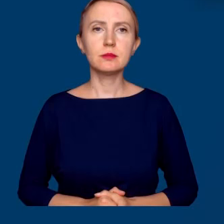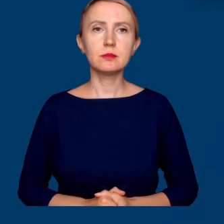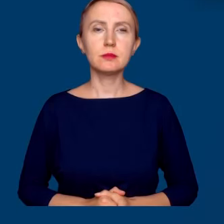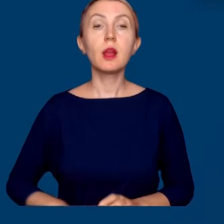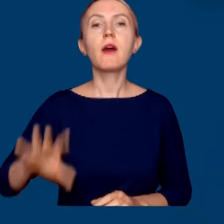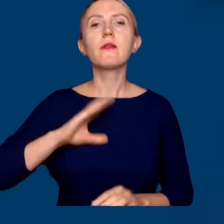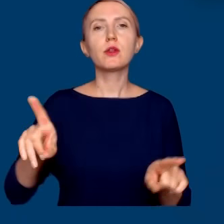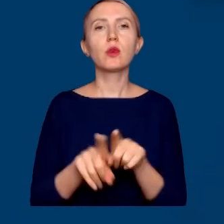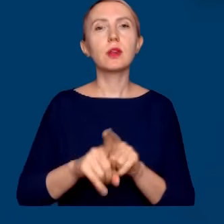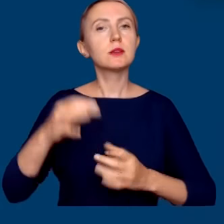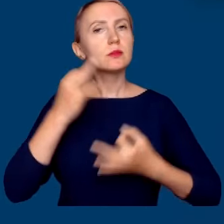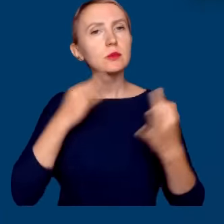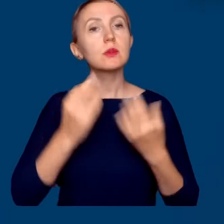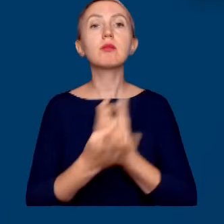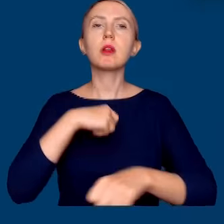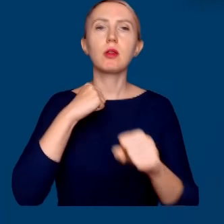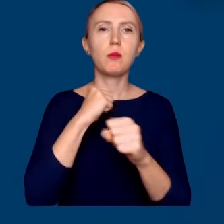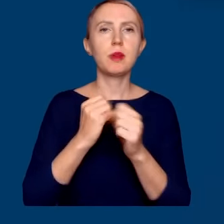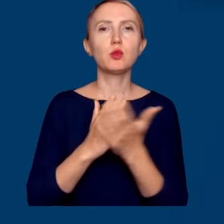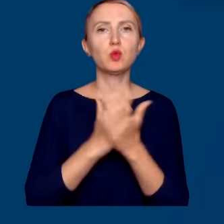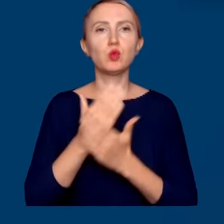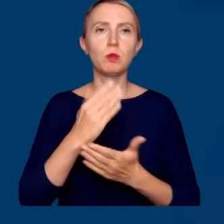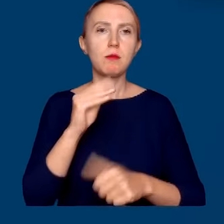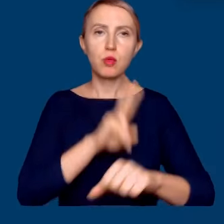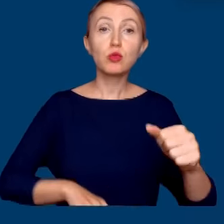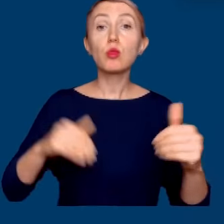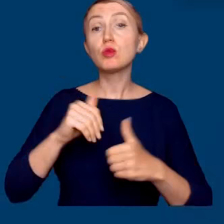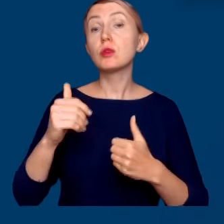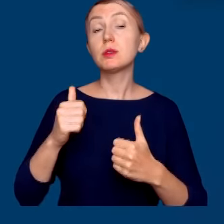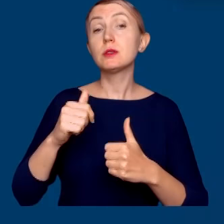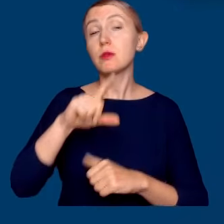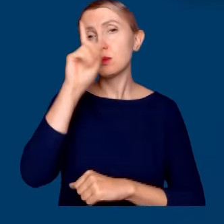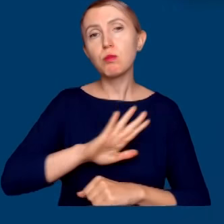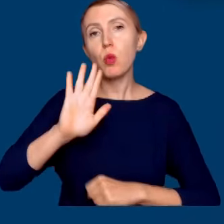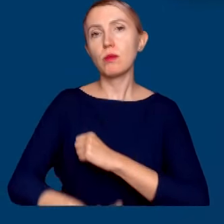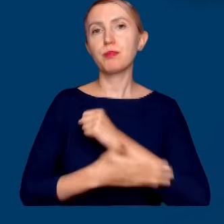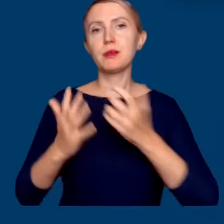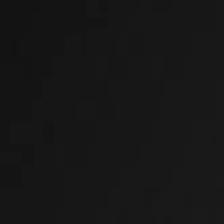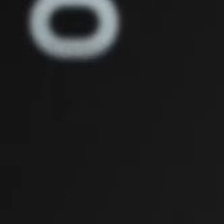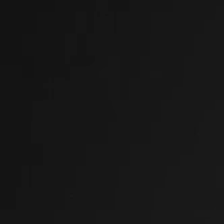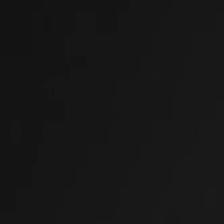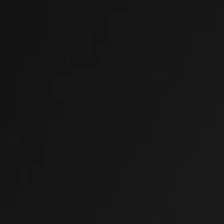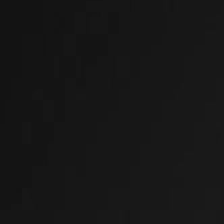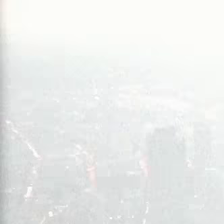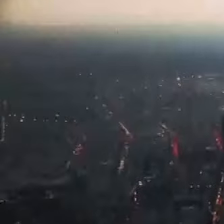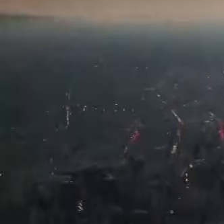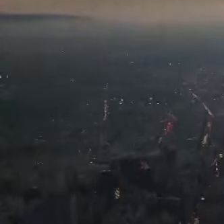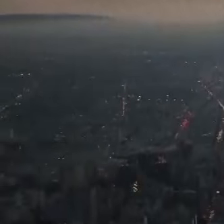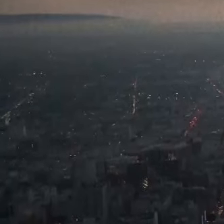Warto również rozważyć ich zatrudnienie w służbach mundurowych, co może stanowić istotną część integracji społecznej.